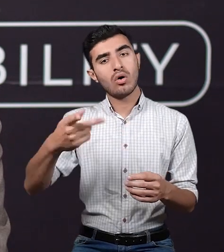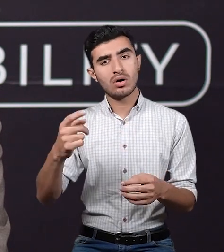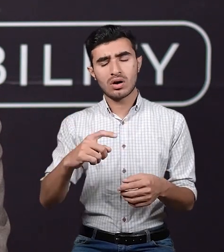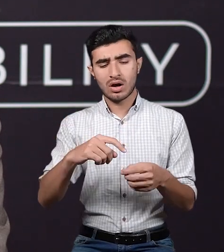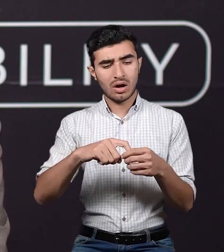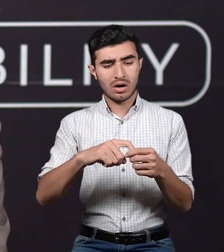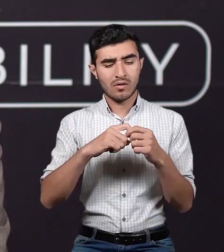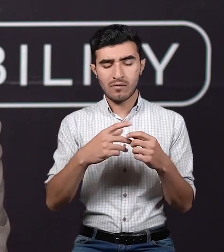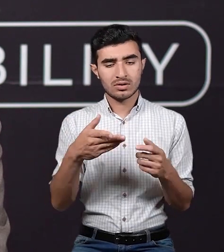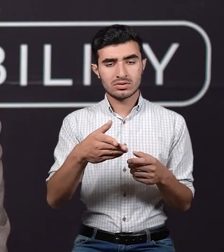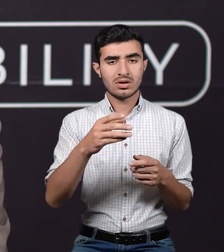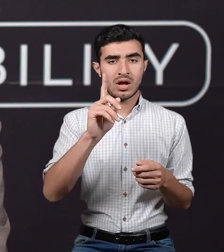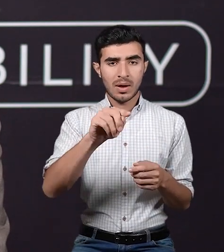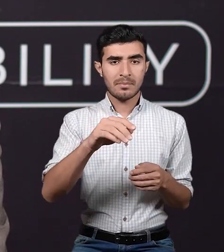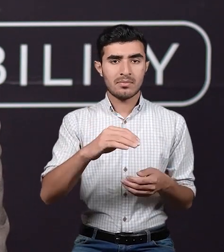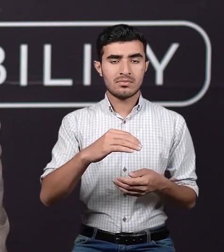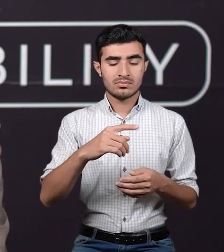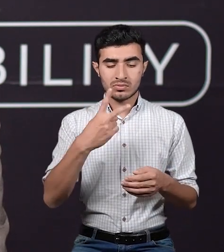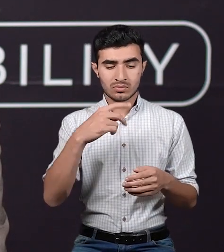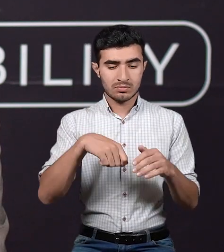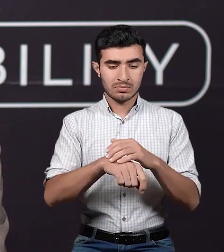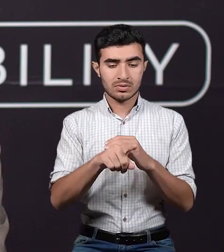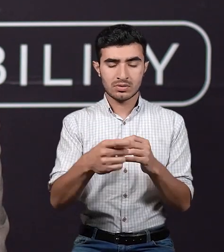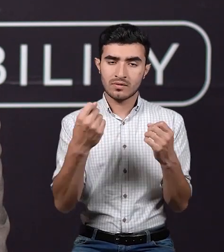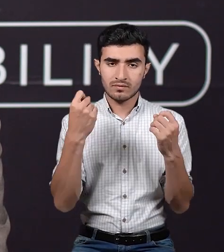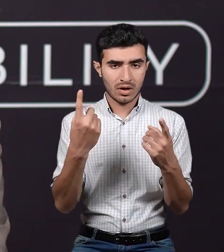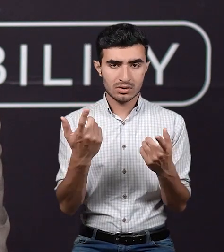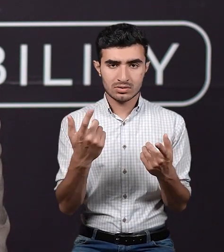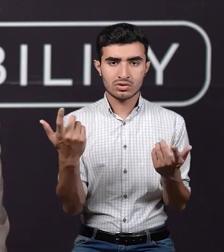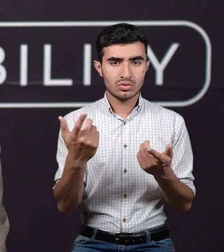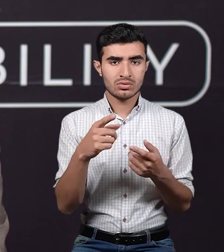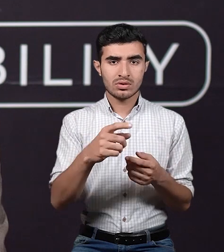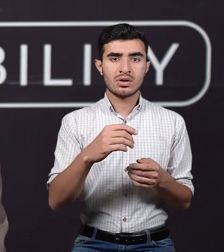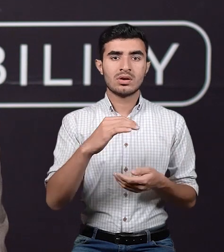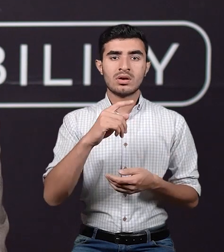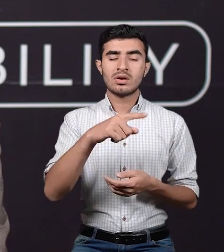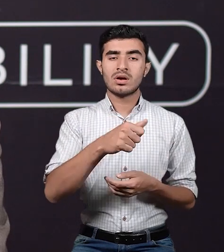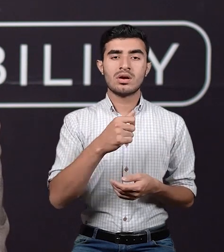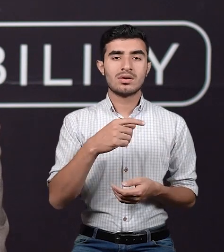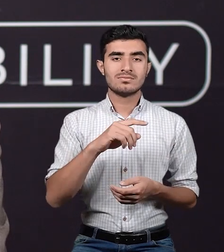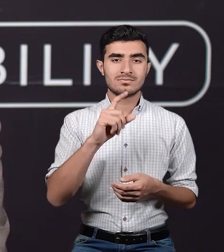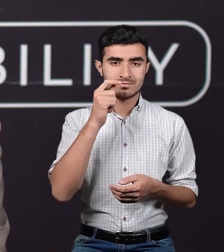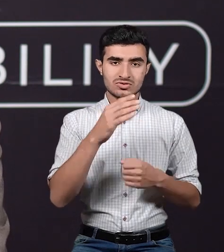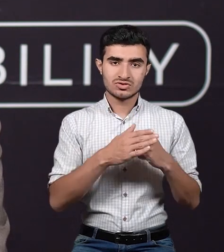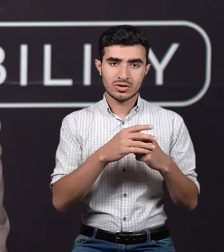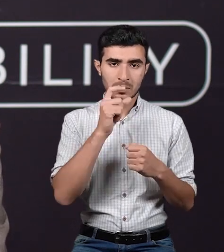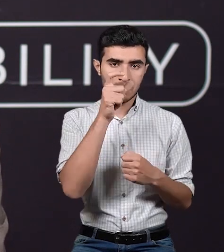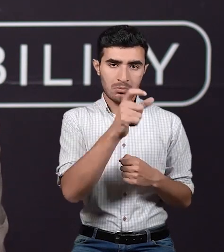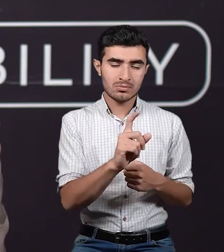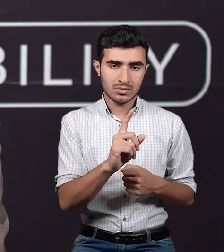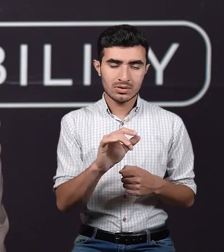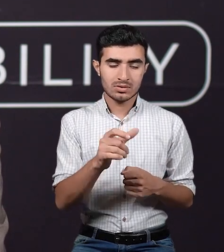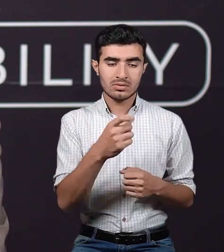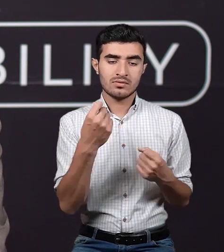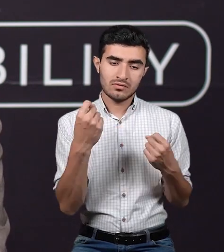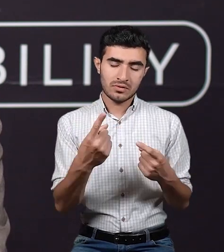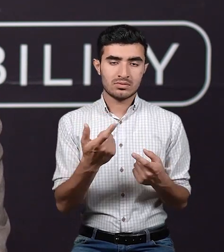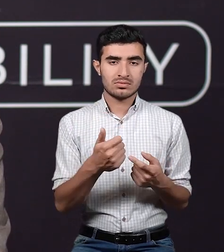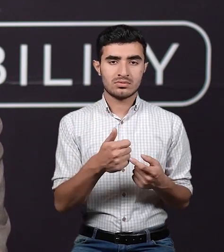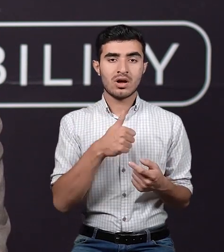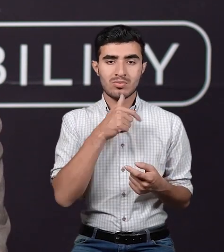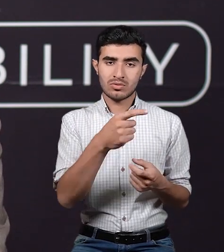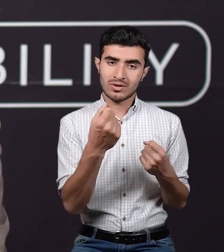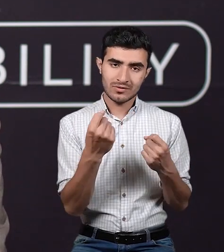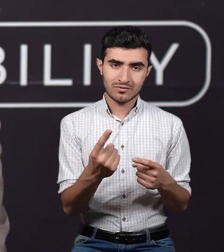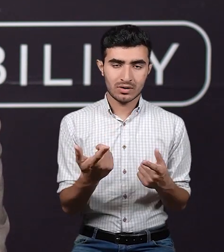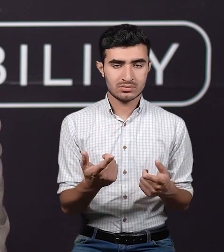تو اس کے شوہر کی حالت ویسی ہی تھی جیسے وہ اسے صبح ہسپتال لے کر پہنچی تھی۔ آنکھیں پتھرا گئیں